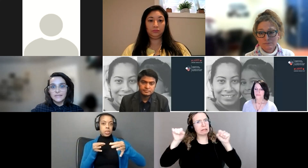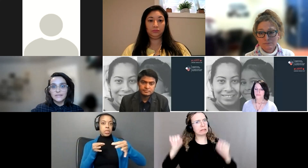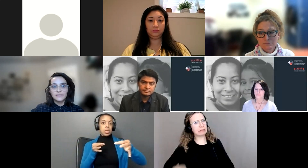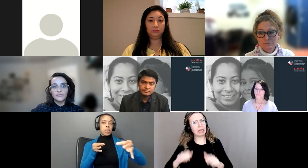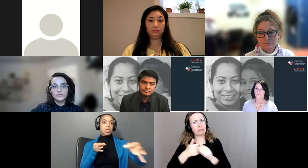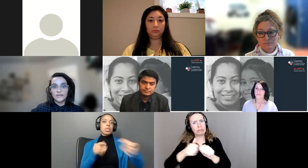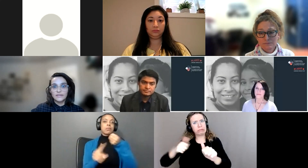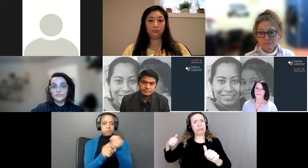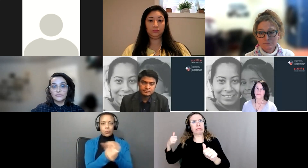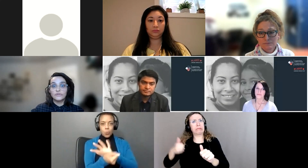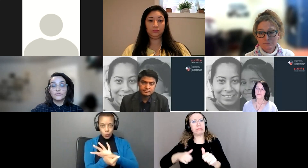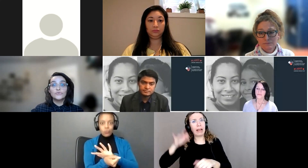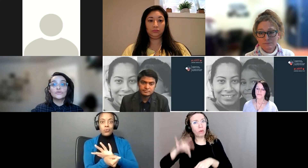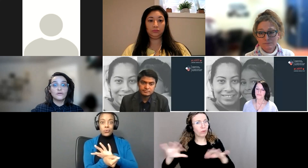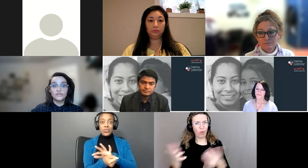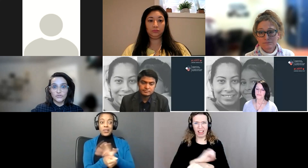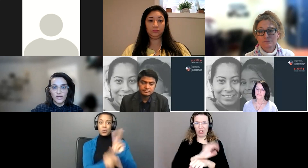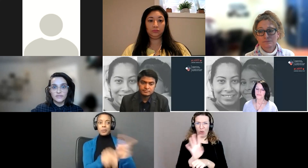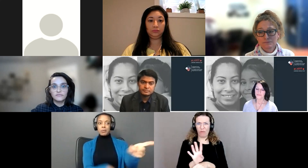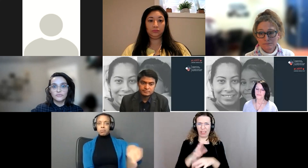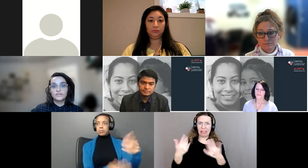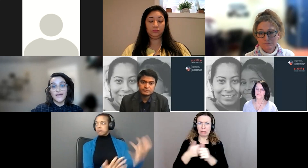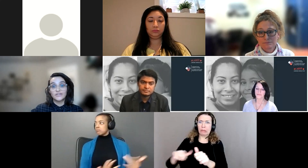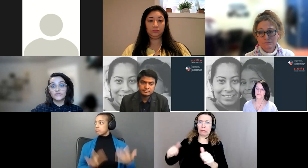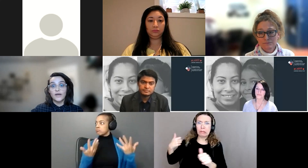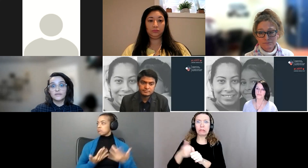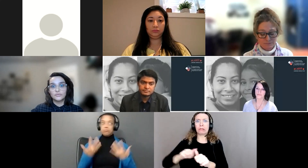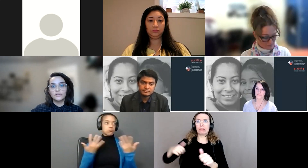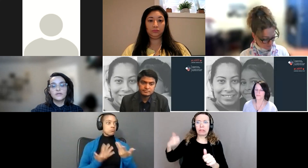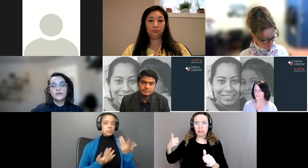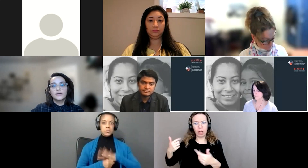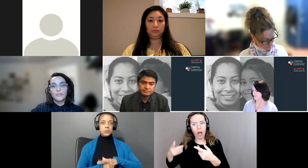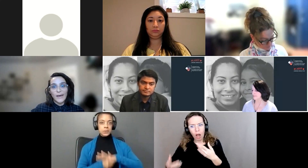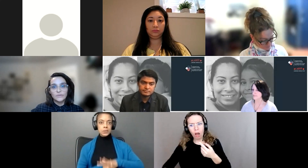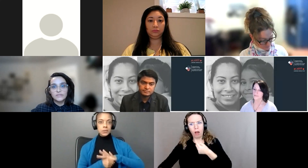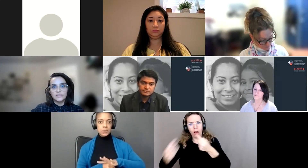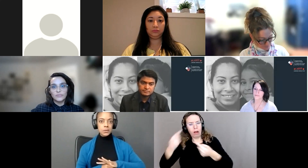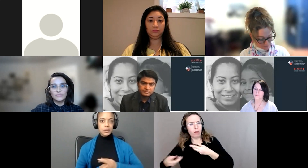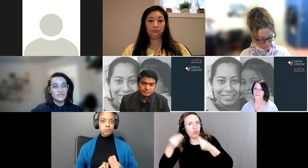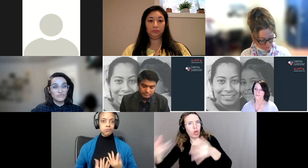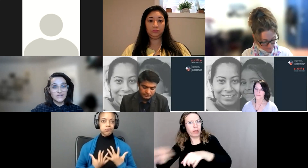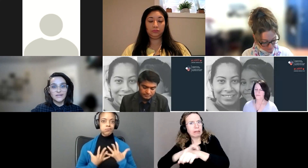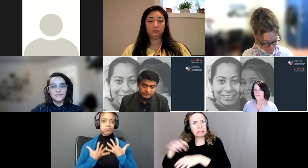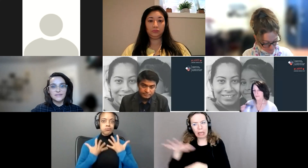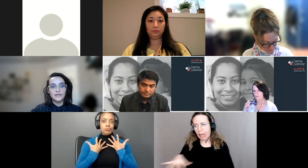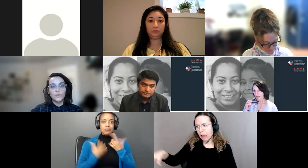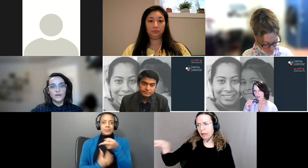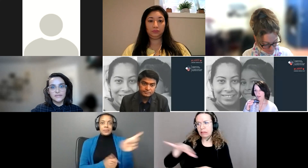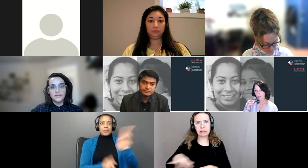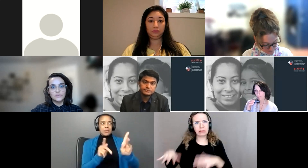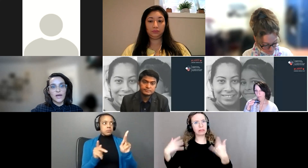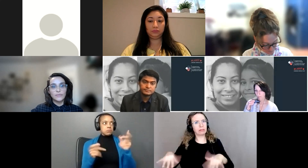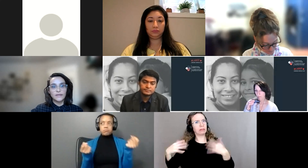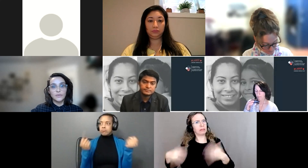COVID et comme plusieurs autres choses. Et ces délais ont causé beaucoup de distractions, bien sûr, de stress et étaient composés, multipliés lorsque